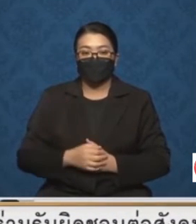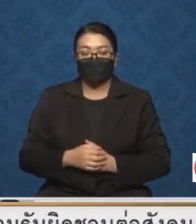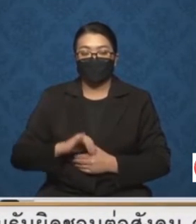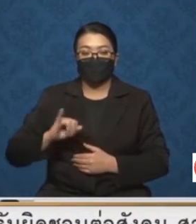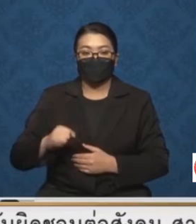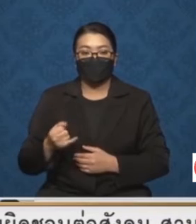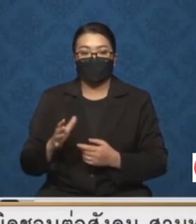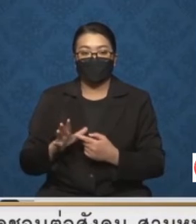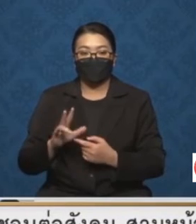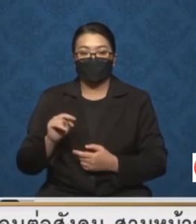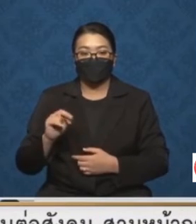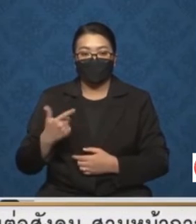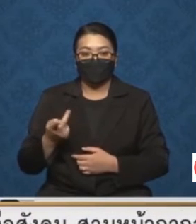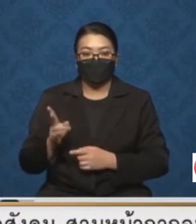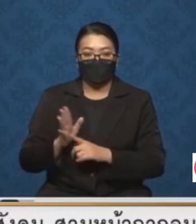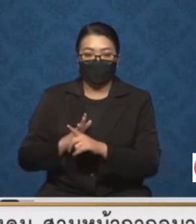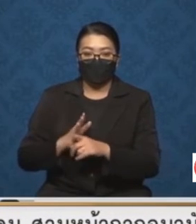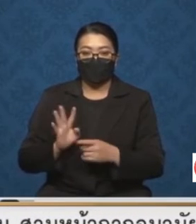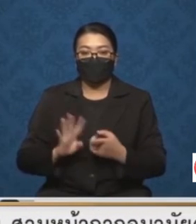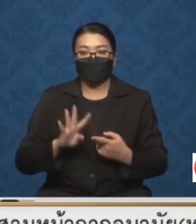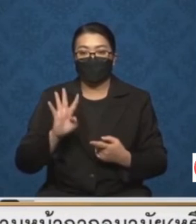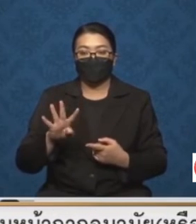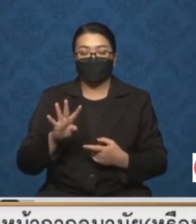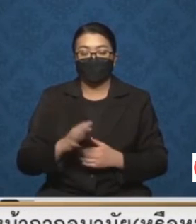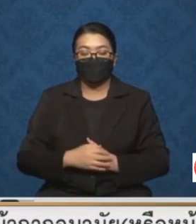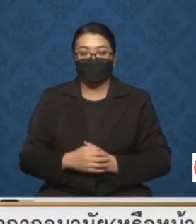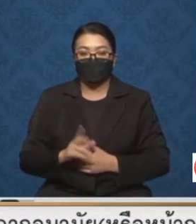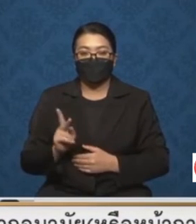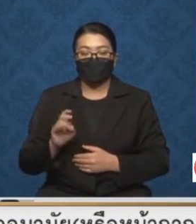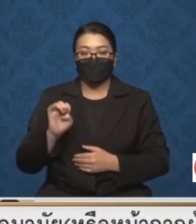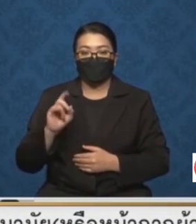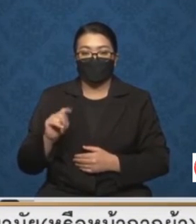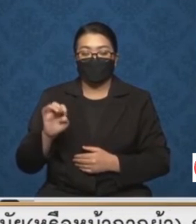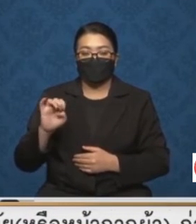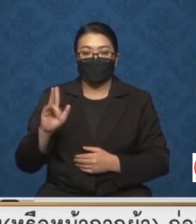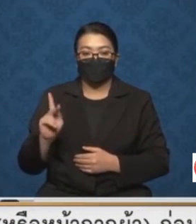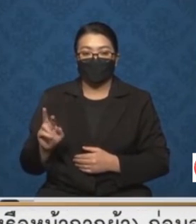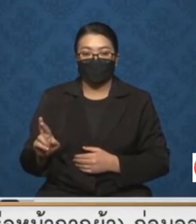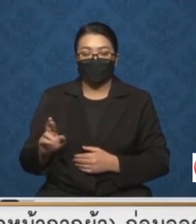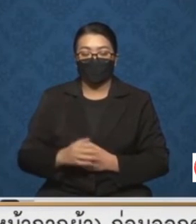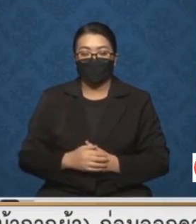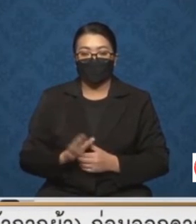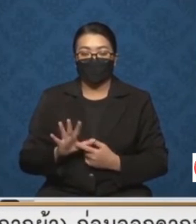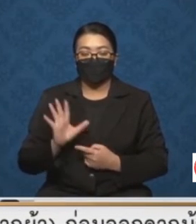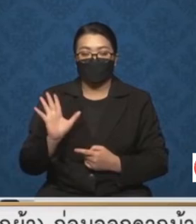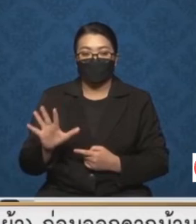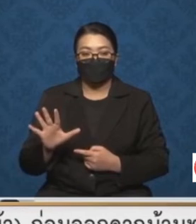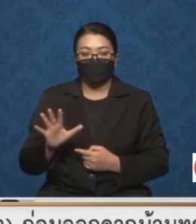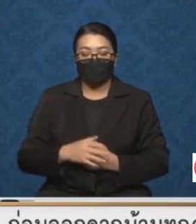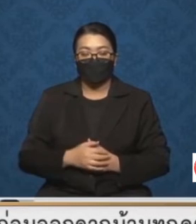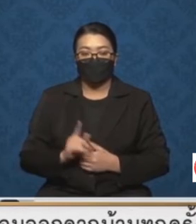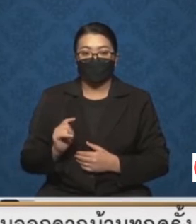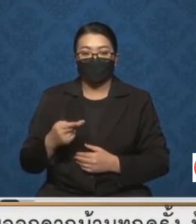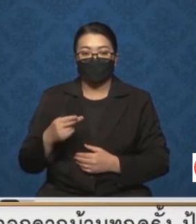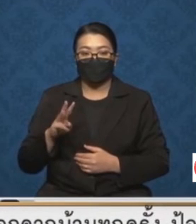งชัยมงคล 4. นายกิติกรโลสุนทร 5. นายทิวา